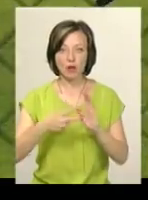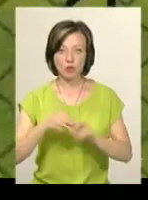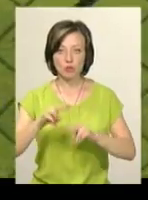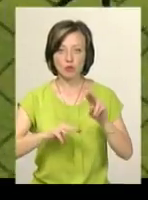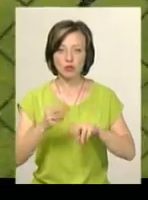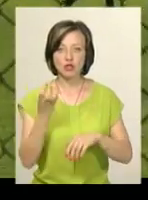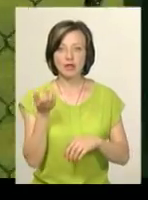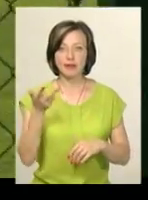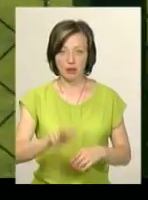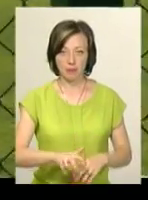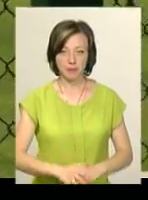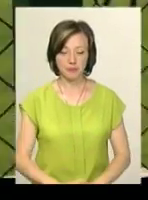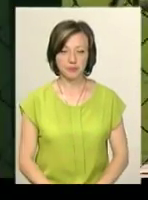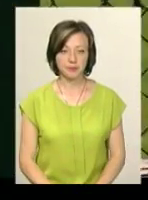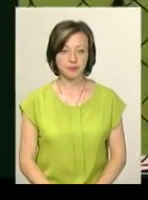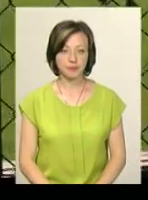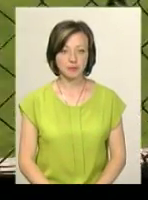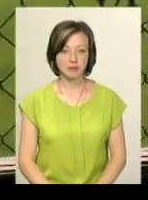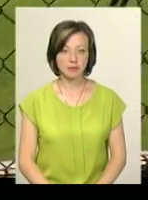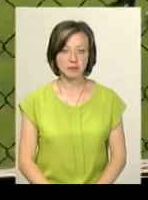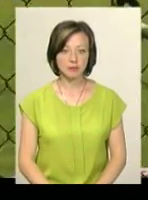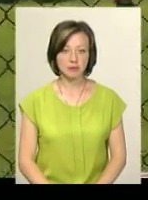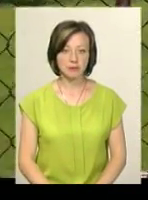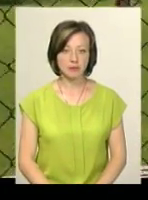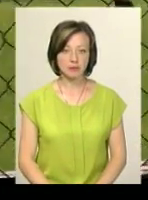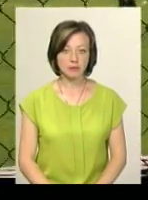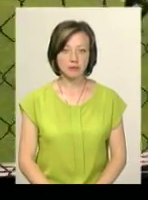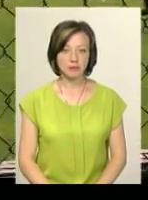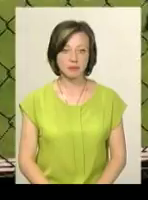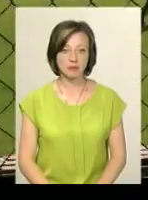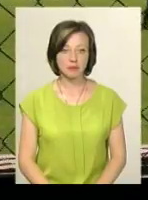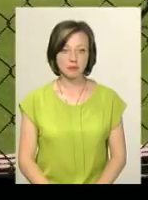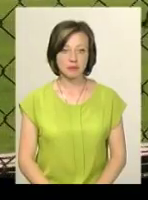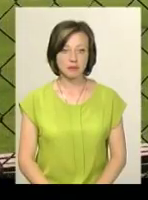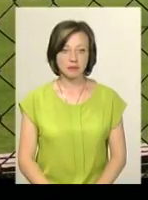збудувати ще 3. Наталія Сідова, Віктор Кривий, новини Поділля Центр.